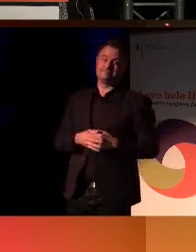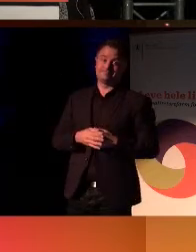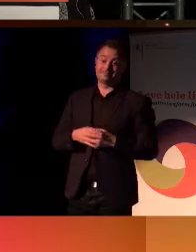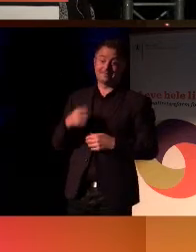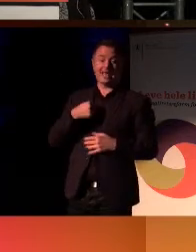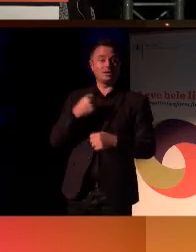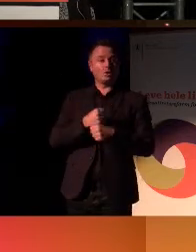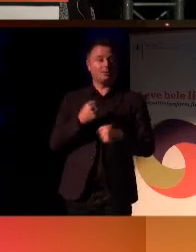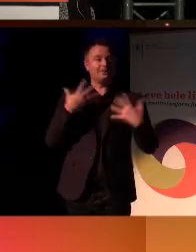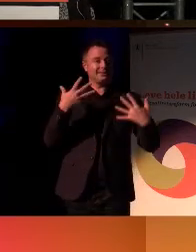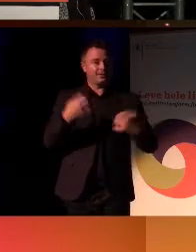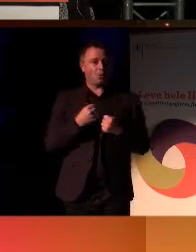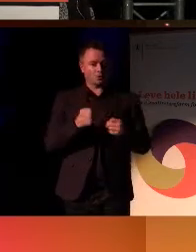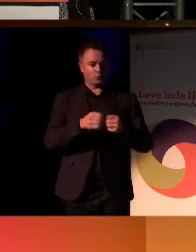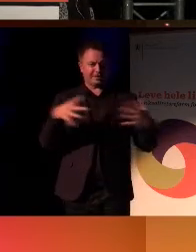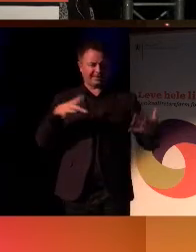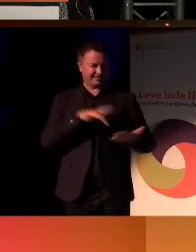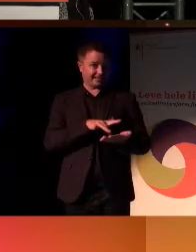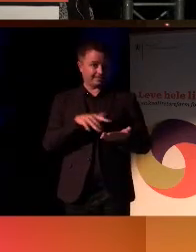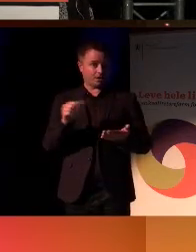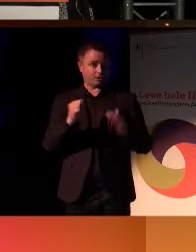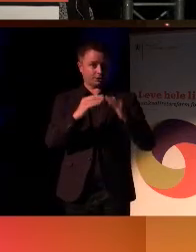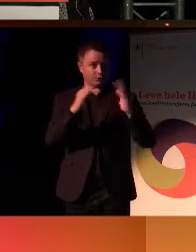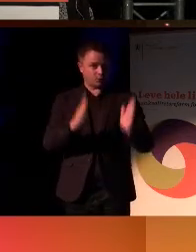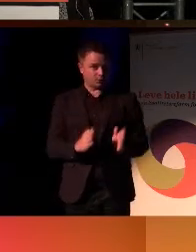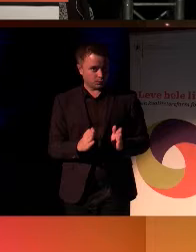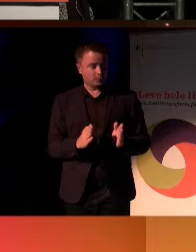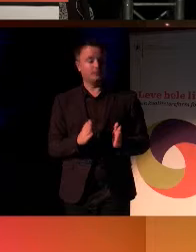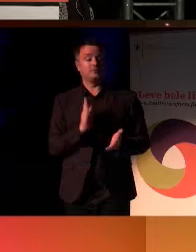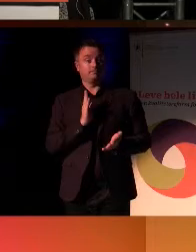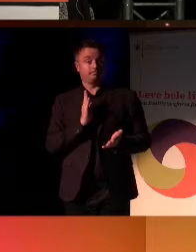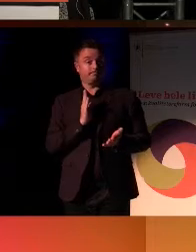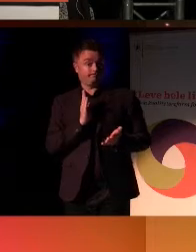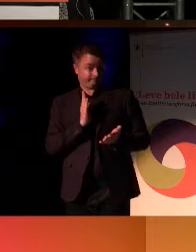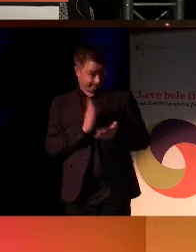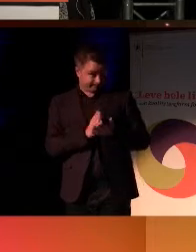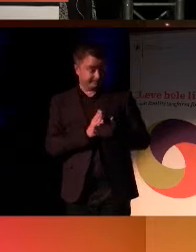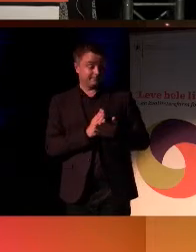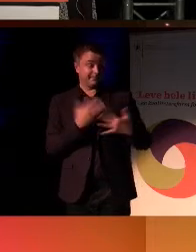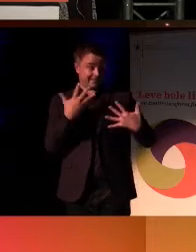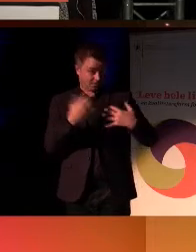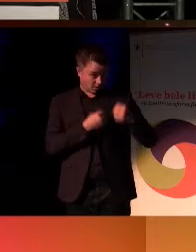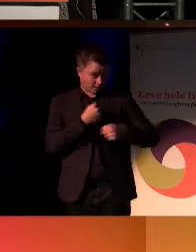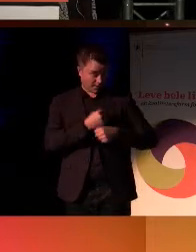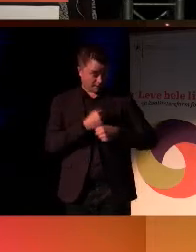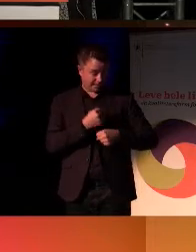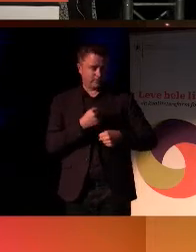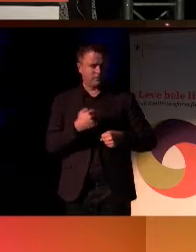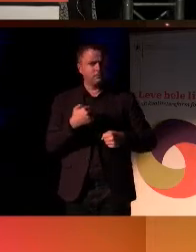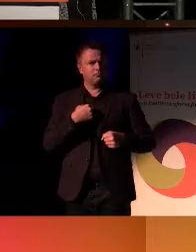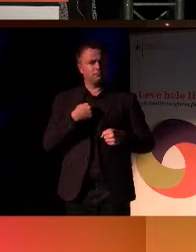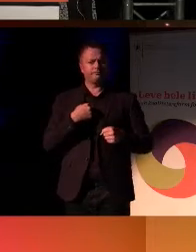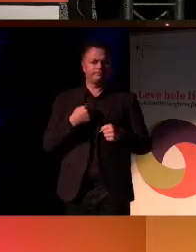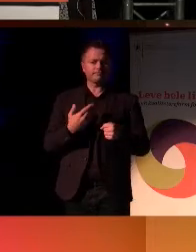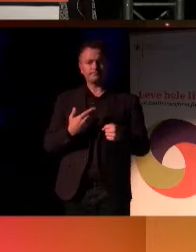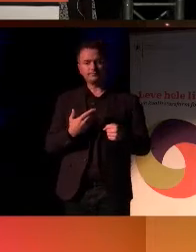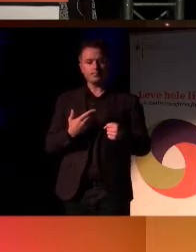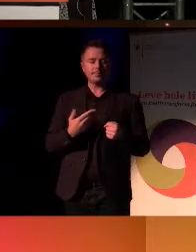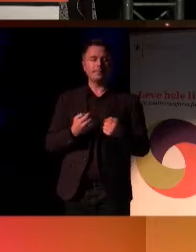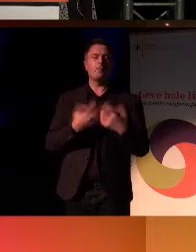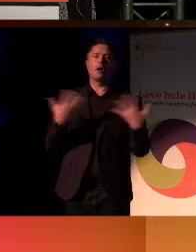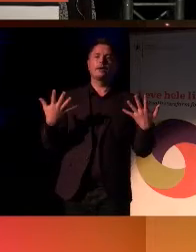10 år på utviklingssenteret i Akershus, og jeg har veldig mange gode